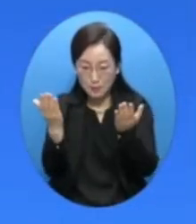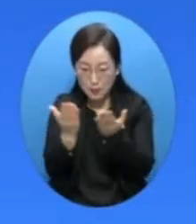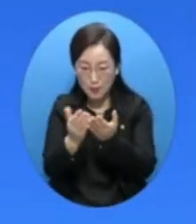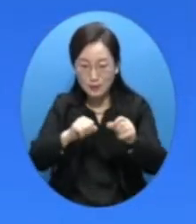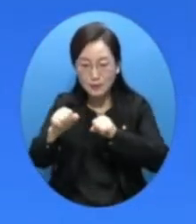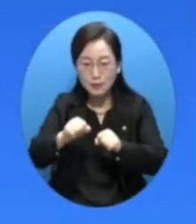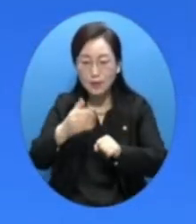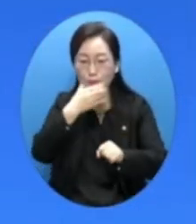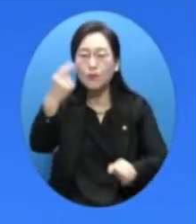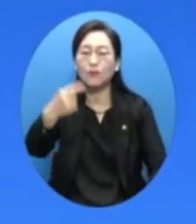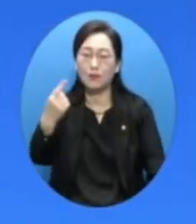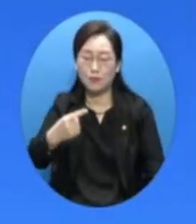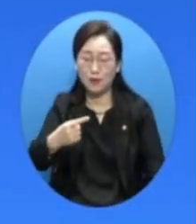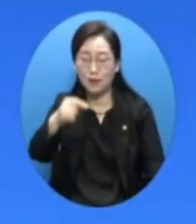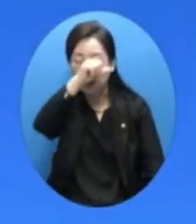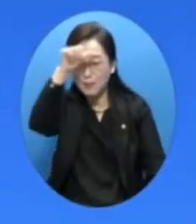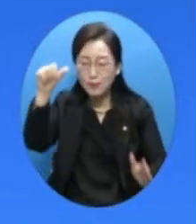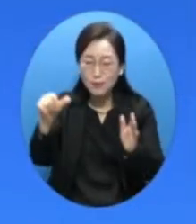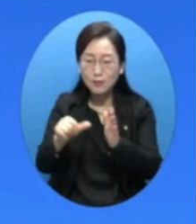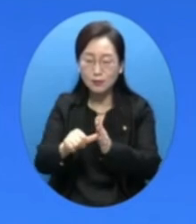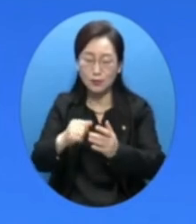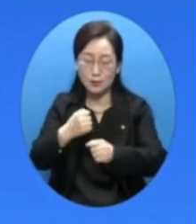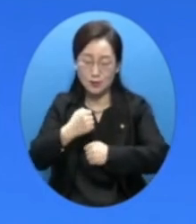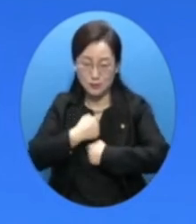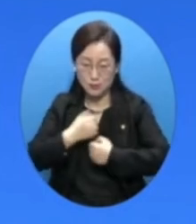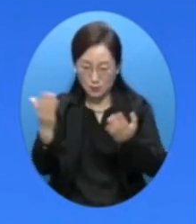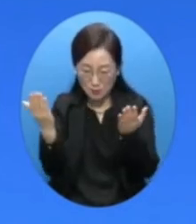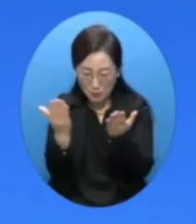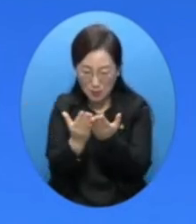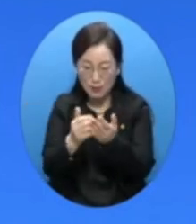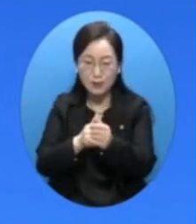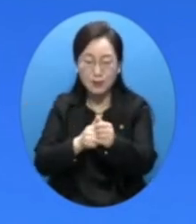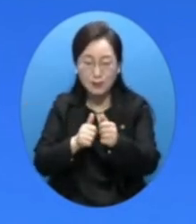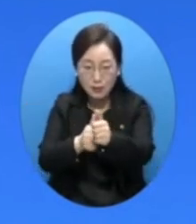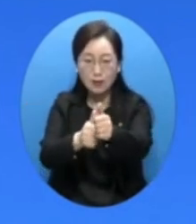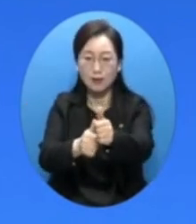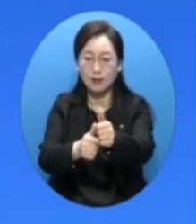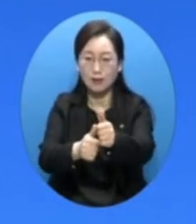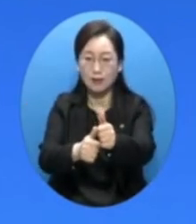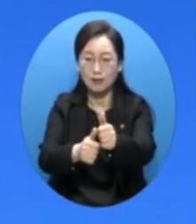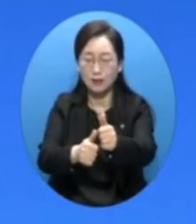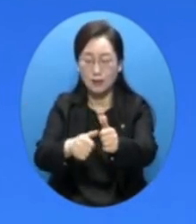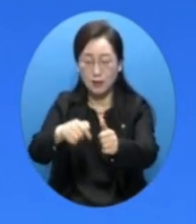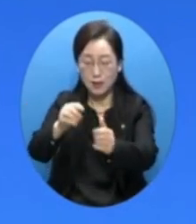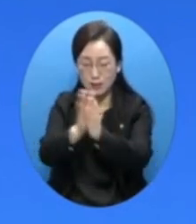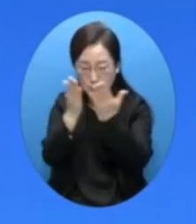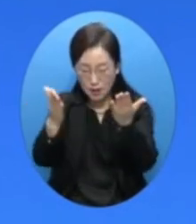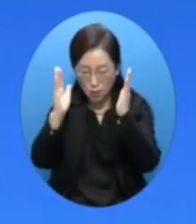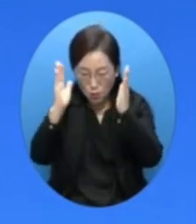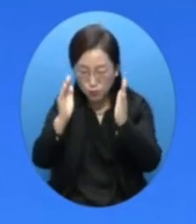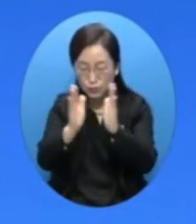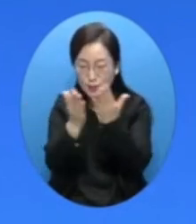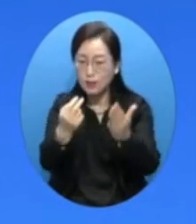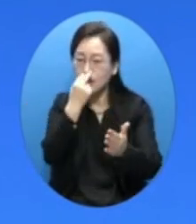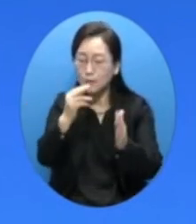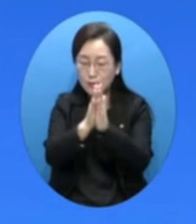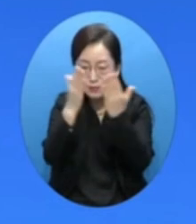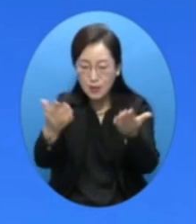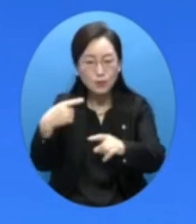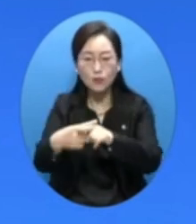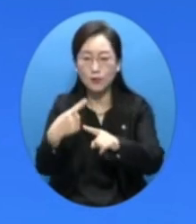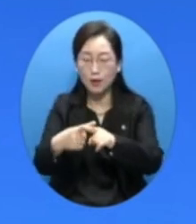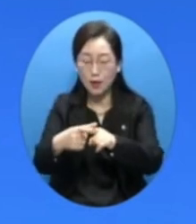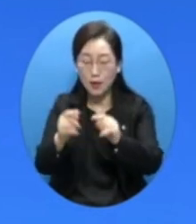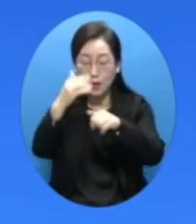우리가 일생 동안 지켜야 될 삶의 지짐서입니다 삶의 교과서입니다 생명책입니다이 안에 모든 것이